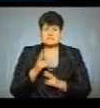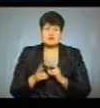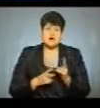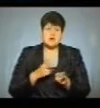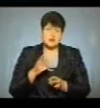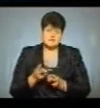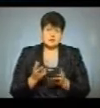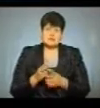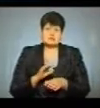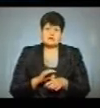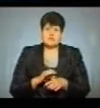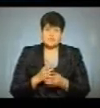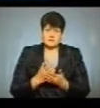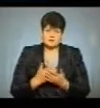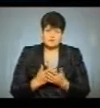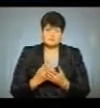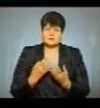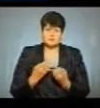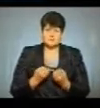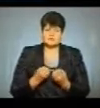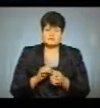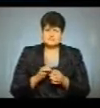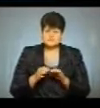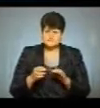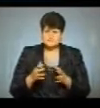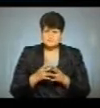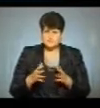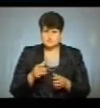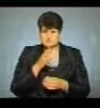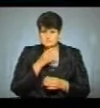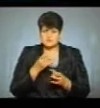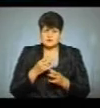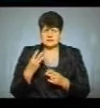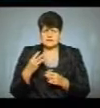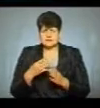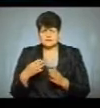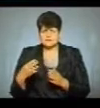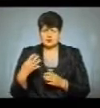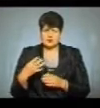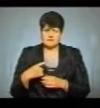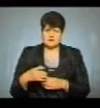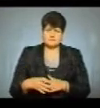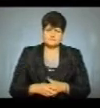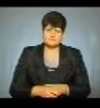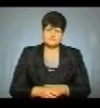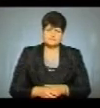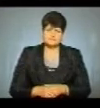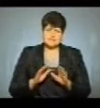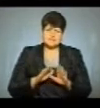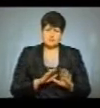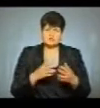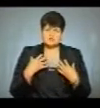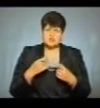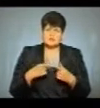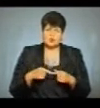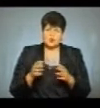тобто якесь є захворювання, то, звичайно, що детальніше, більше часу потрібно – від 30 до 40 хвилин. Заступник начальника